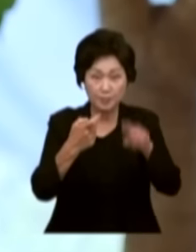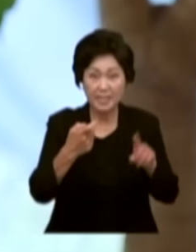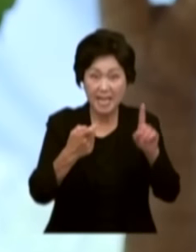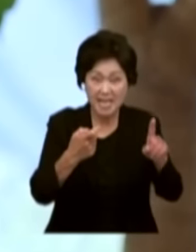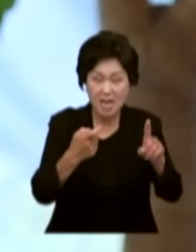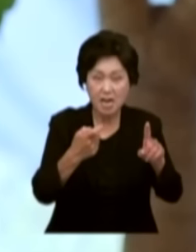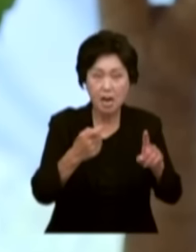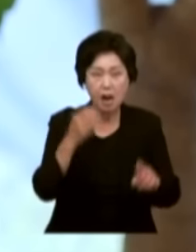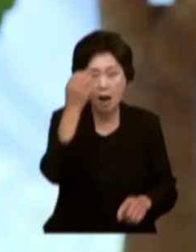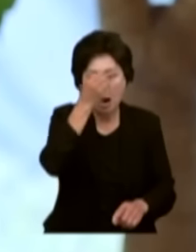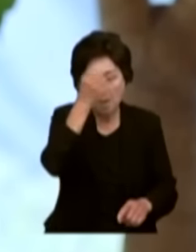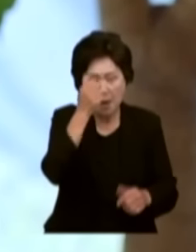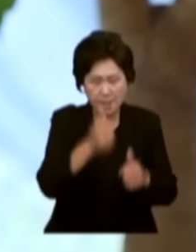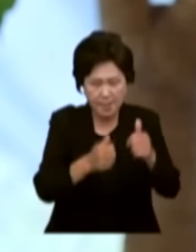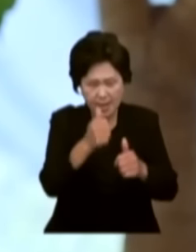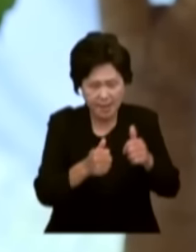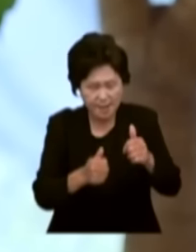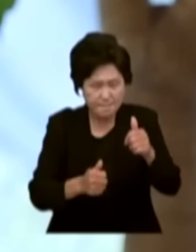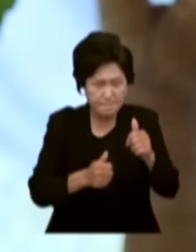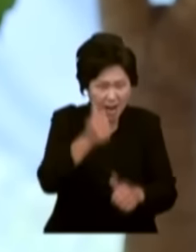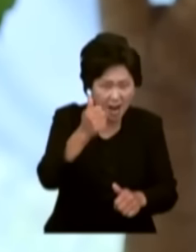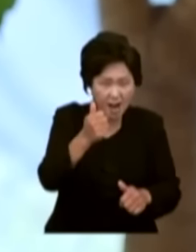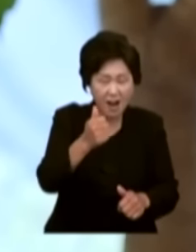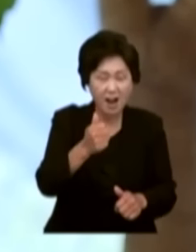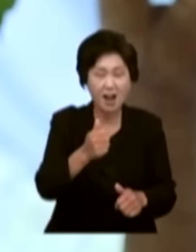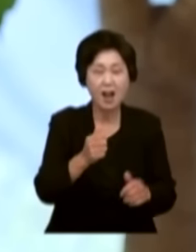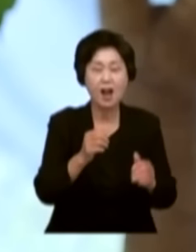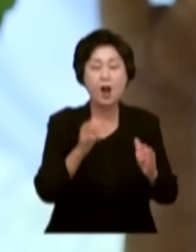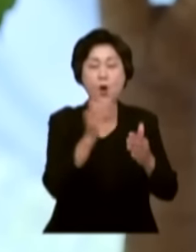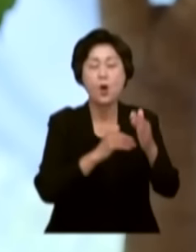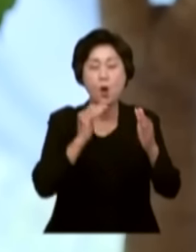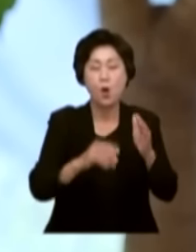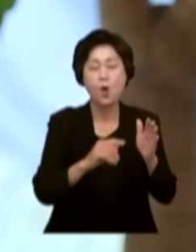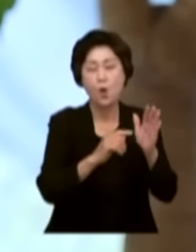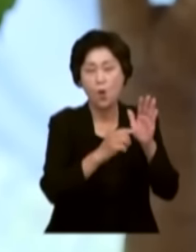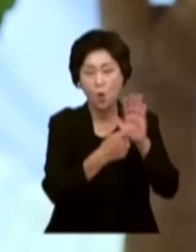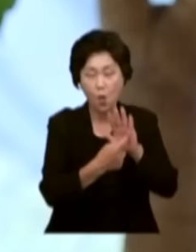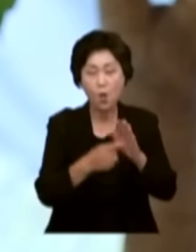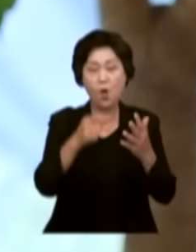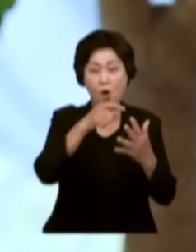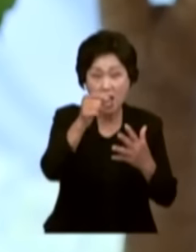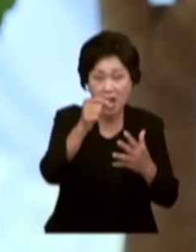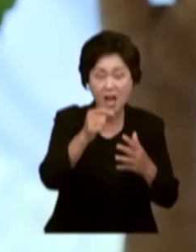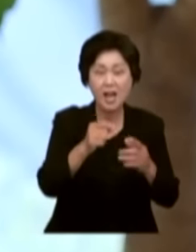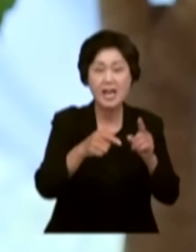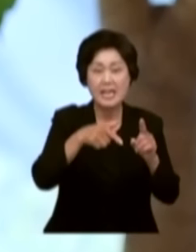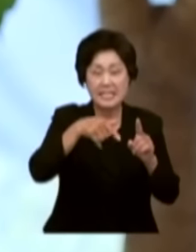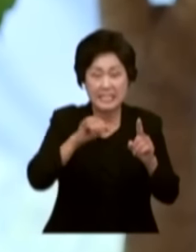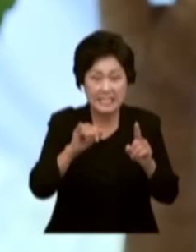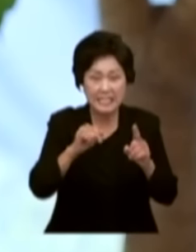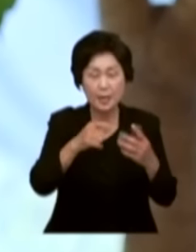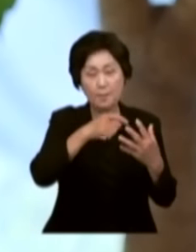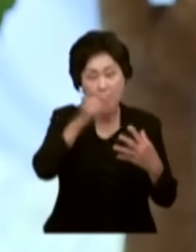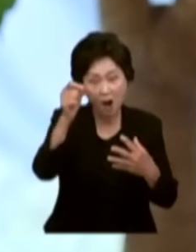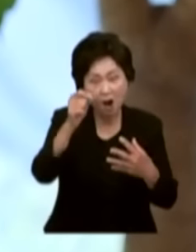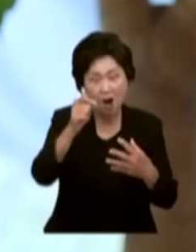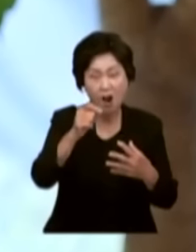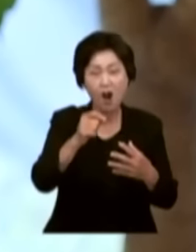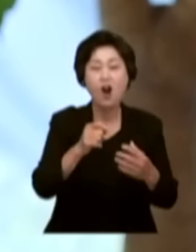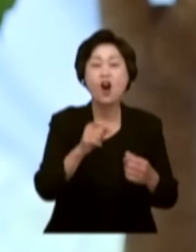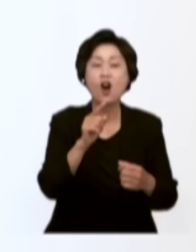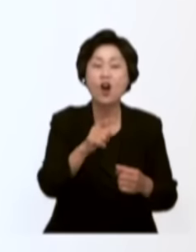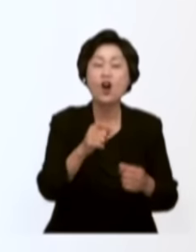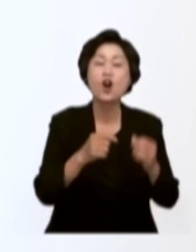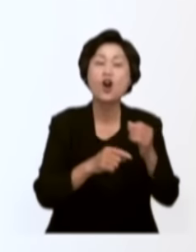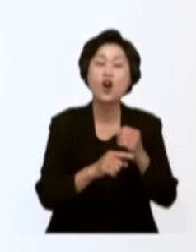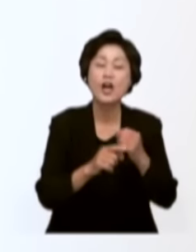2860대1이라는 어마어마한 경쟁률을 뚫고 S본부 공채 1기 전문 MC가 될 수 있었던 원동력 바로 기도셨다고